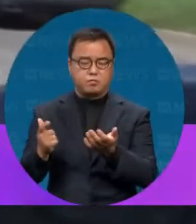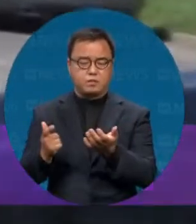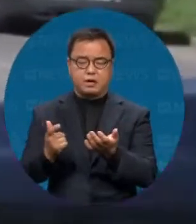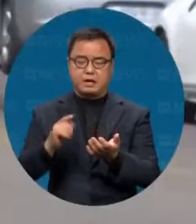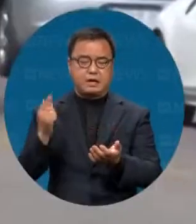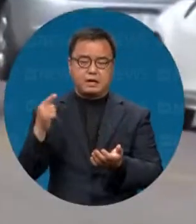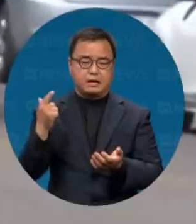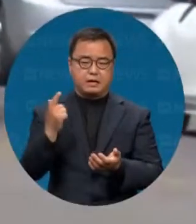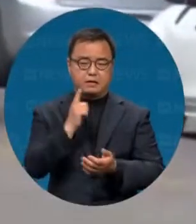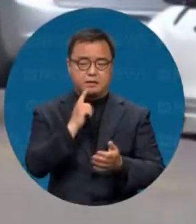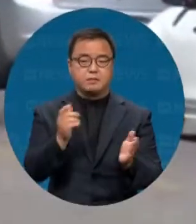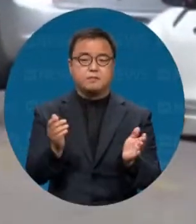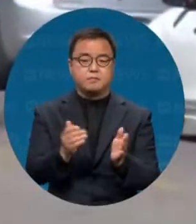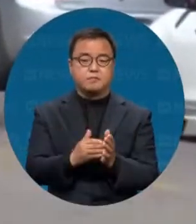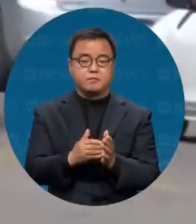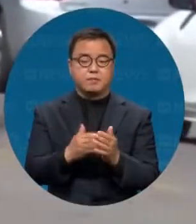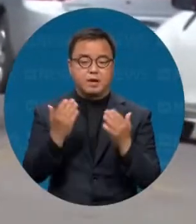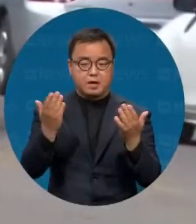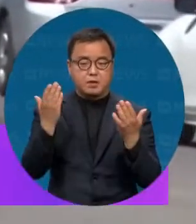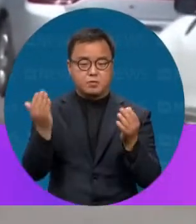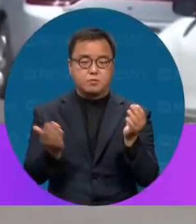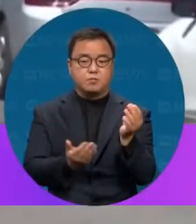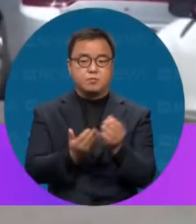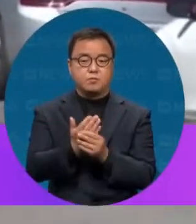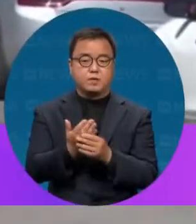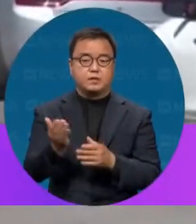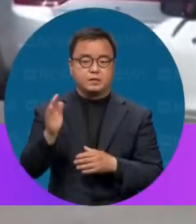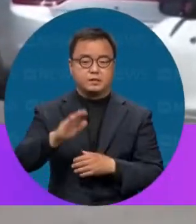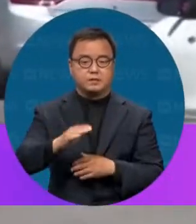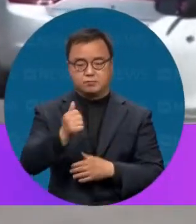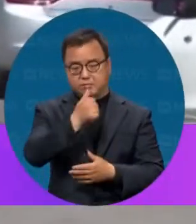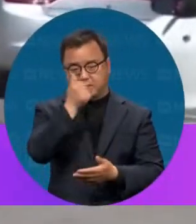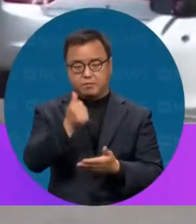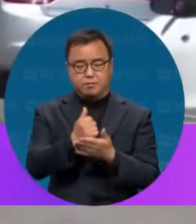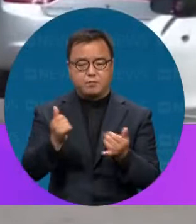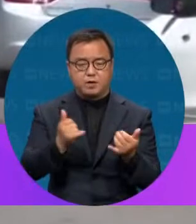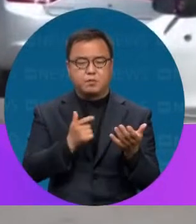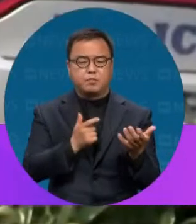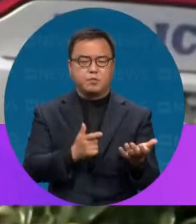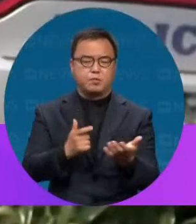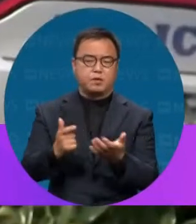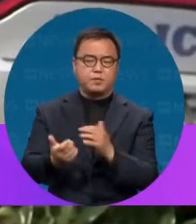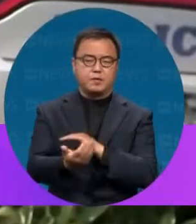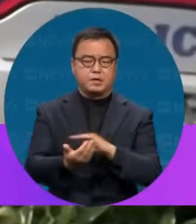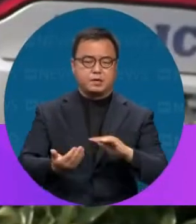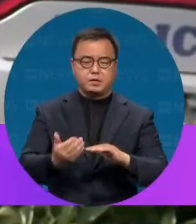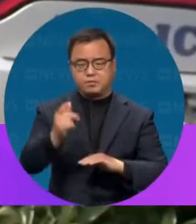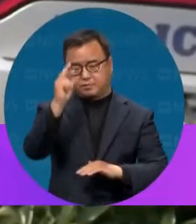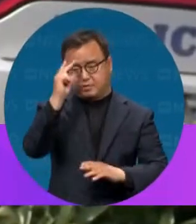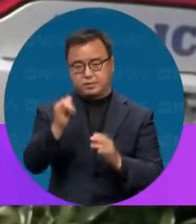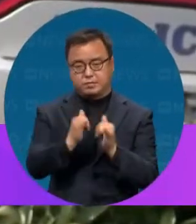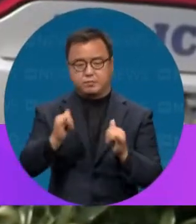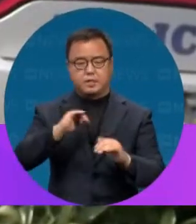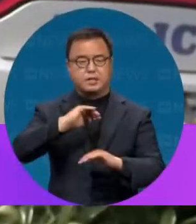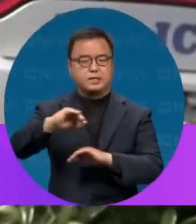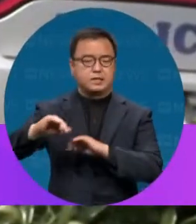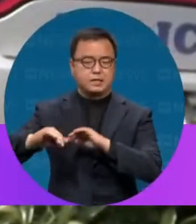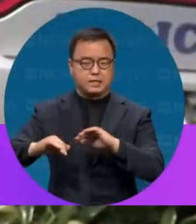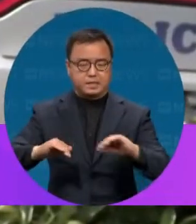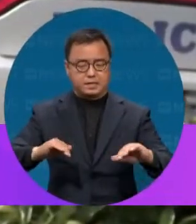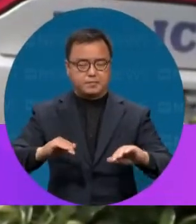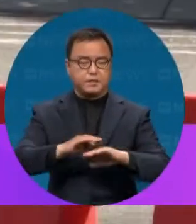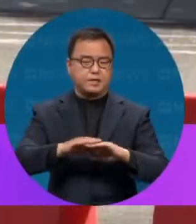밝혔습니다. 학교에서 사건이 발생하긴 했지만 범인이 총기를 난사하기 전에 경찰관이 개입했다는 걸 강조한